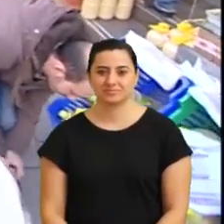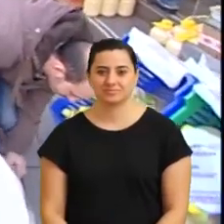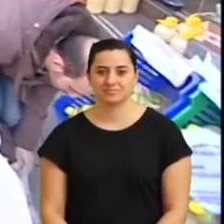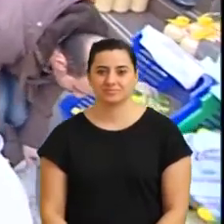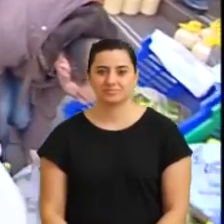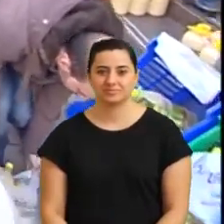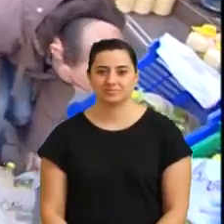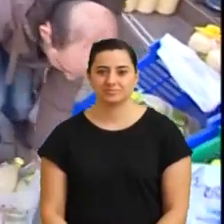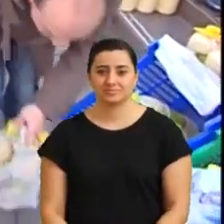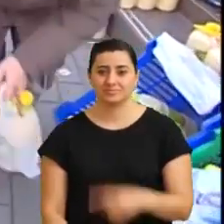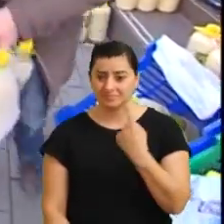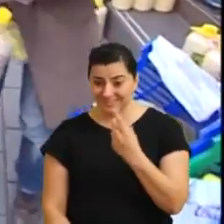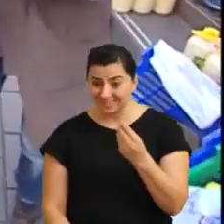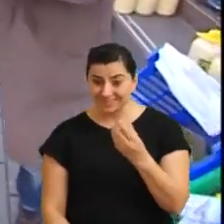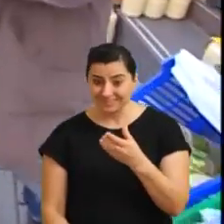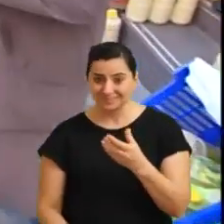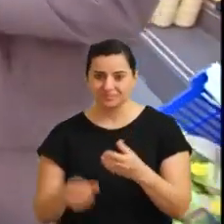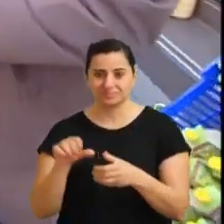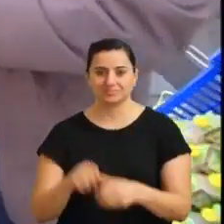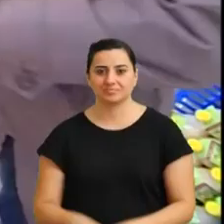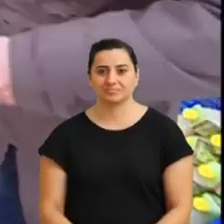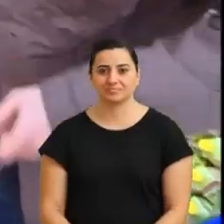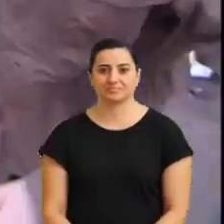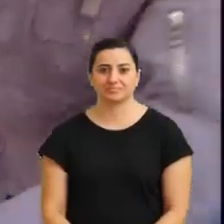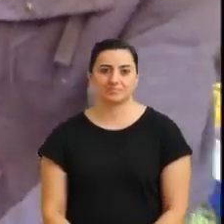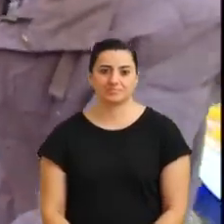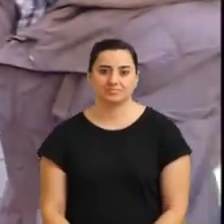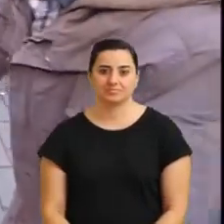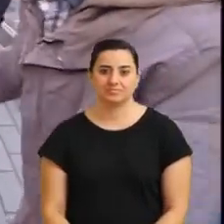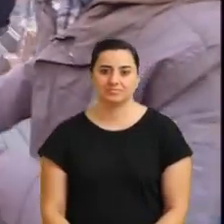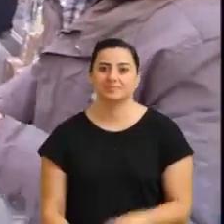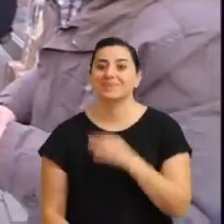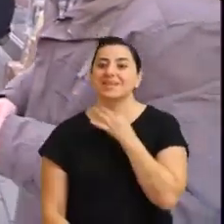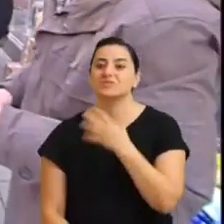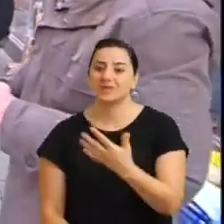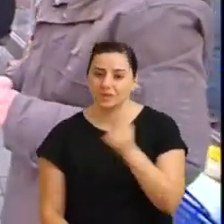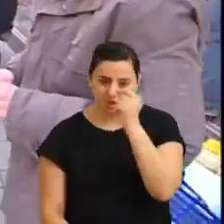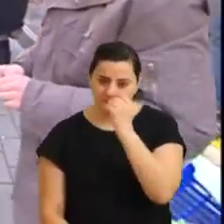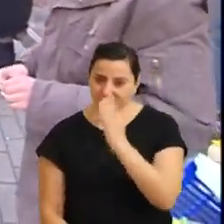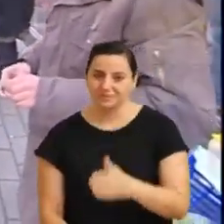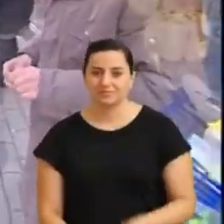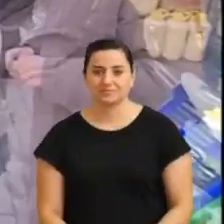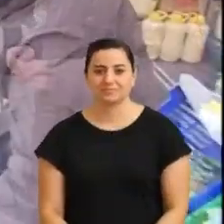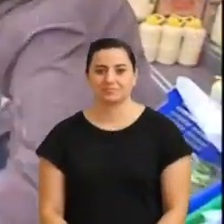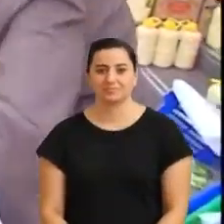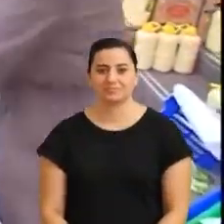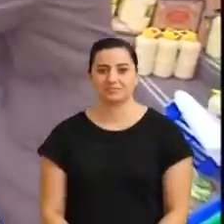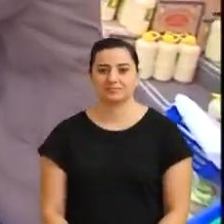İyi günler, benden 1 lirayı... Buyurun, buyurun. Abicim. Boza, bir bardak. Ben çok teşekkür ederim, kolay şişesi gelsin. Boza lira ister misiniz? Buyurun,